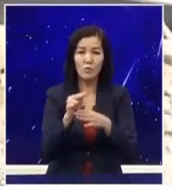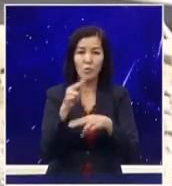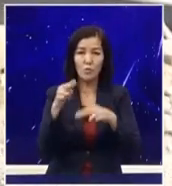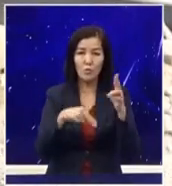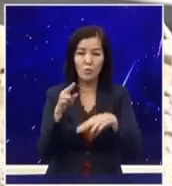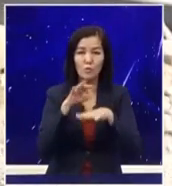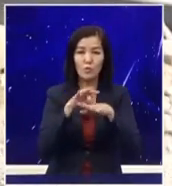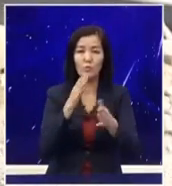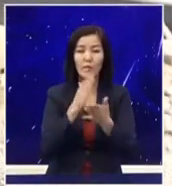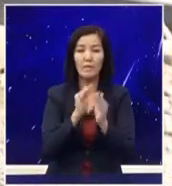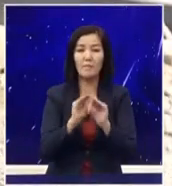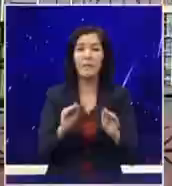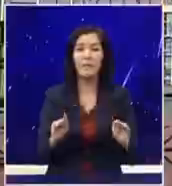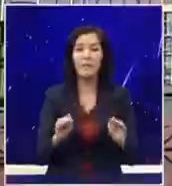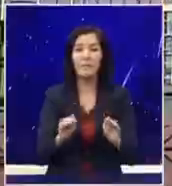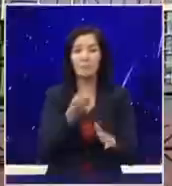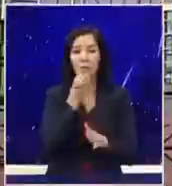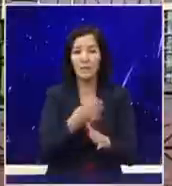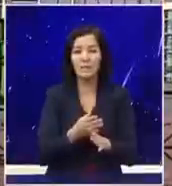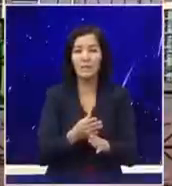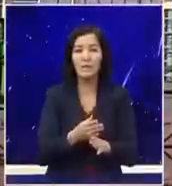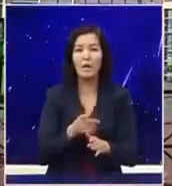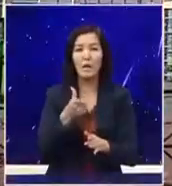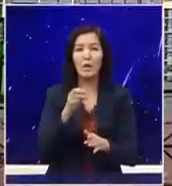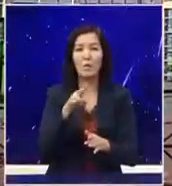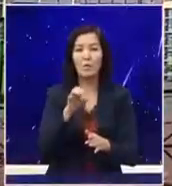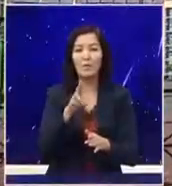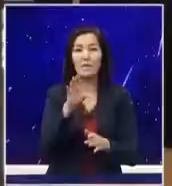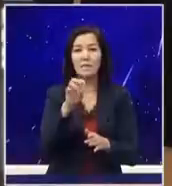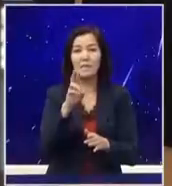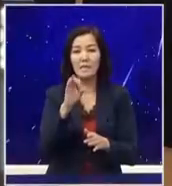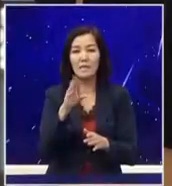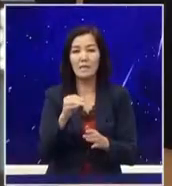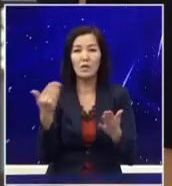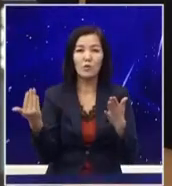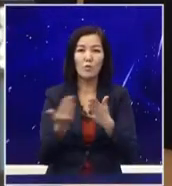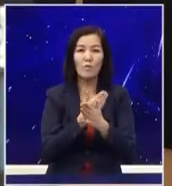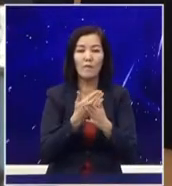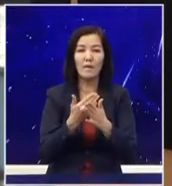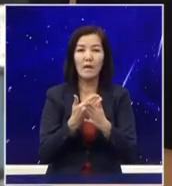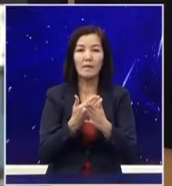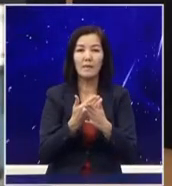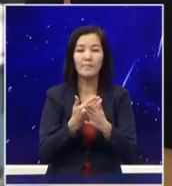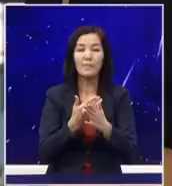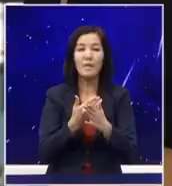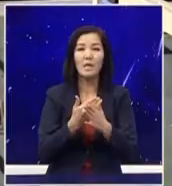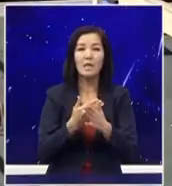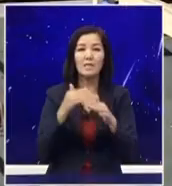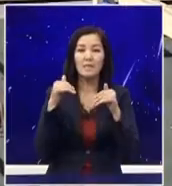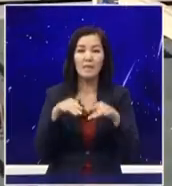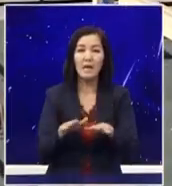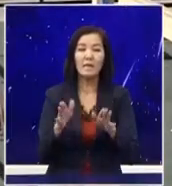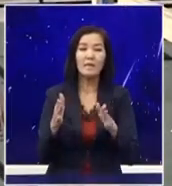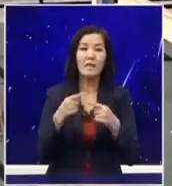балалар үшін, балаларымыздың ризалығы үшін. Жұмысты Golden City серіктестік атқаруда. Заманауи әткеншектер сырғанақтар орнатып, құм